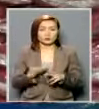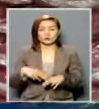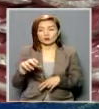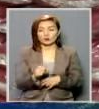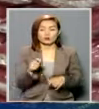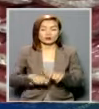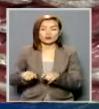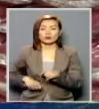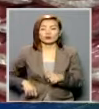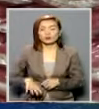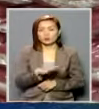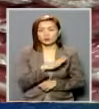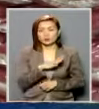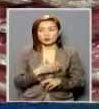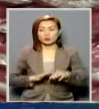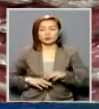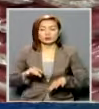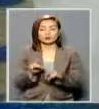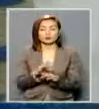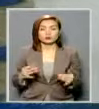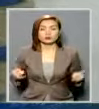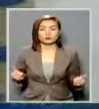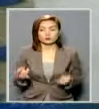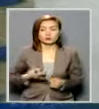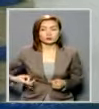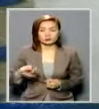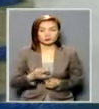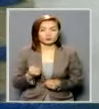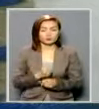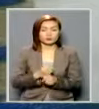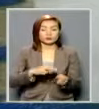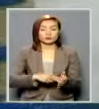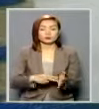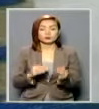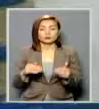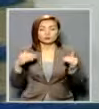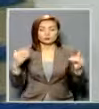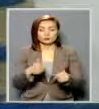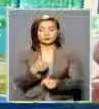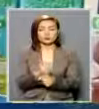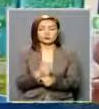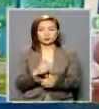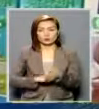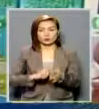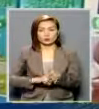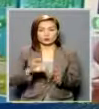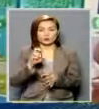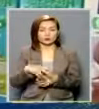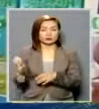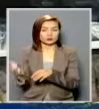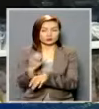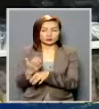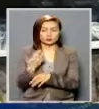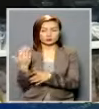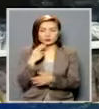сайын мониторинг жүргізілуде. Мамандардың айтуынша, өңірлеріміздегі тауарлар бағасының өсуінің басты себебі облысқа